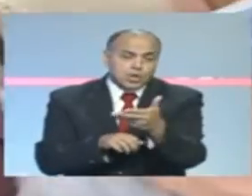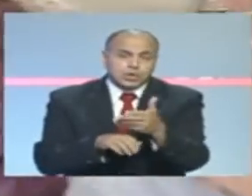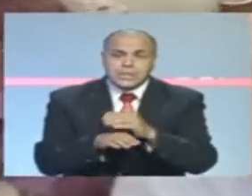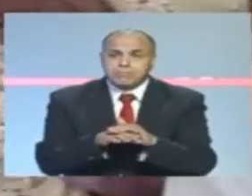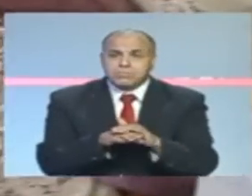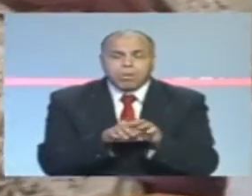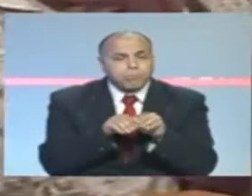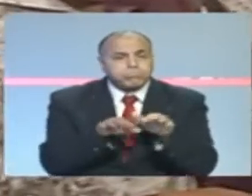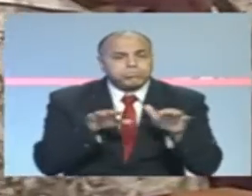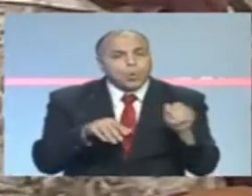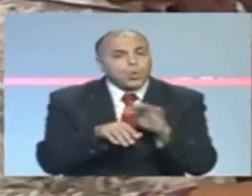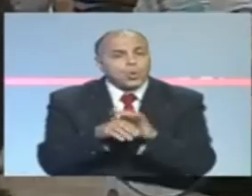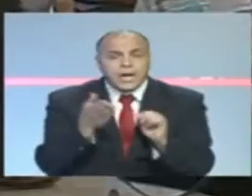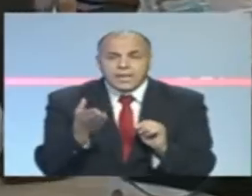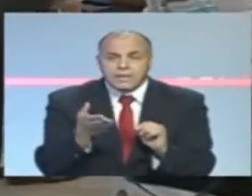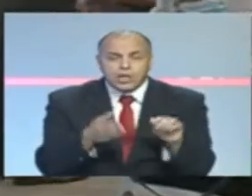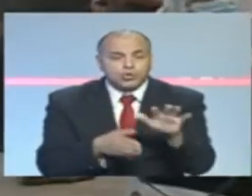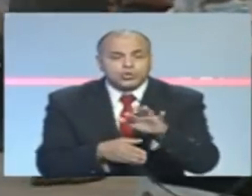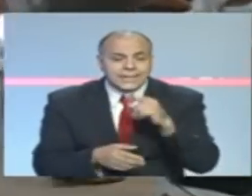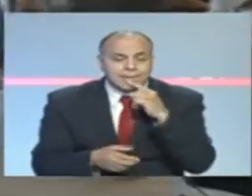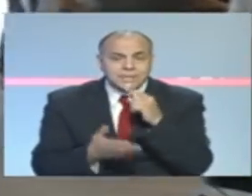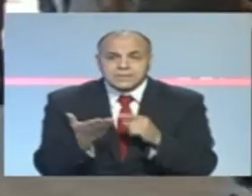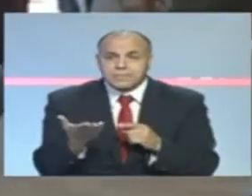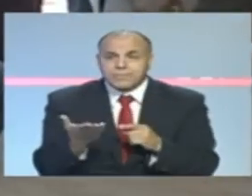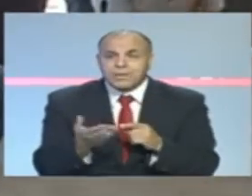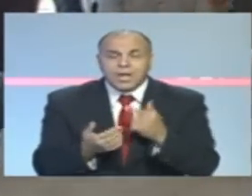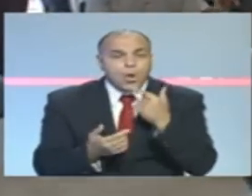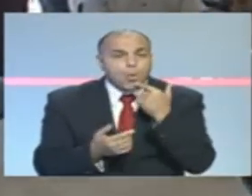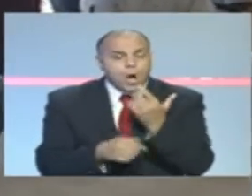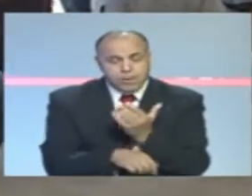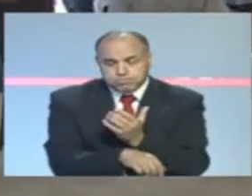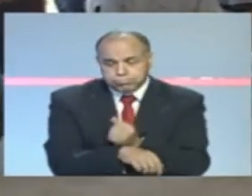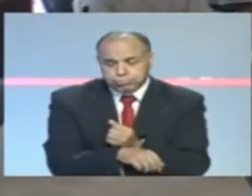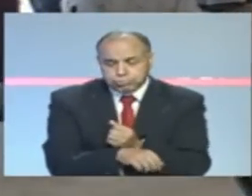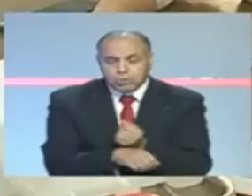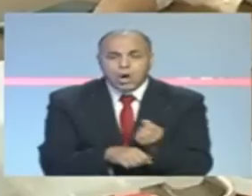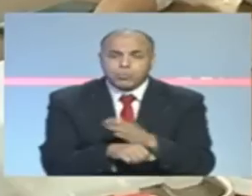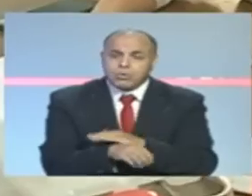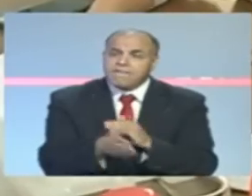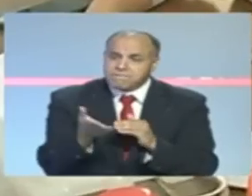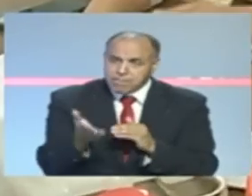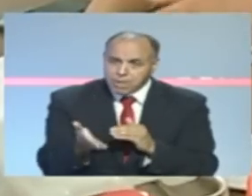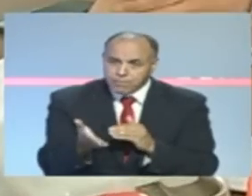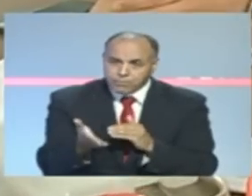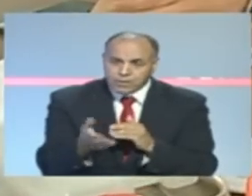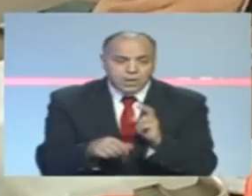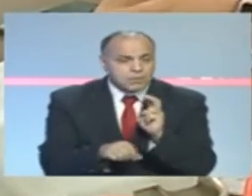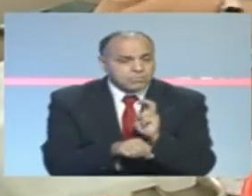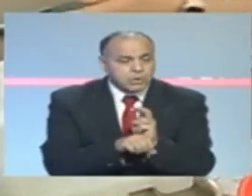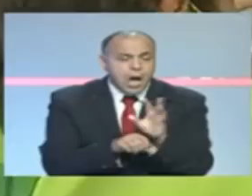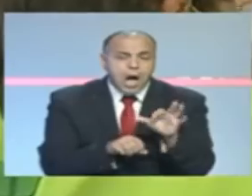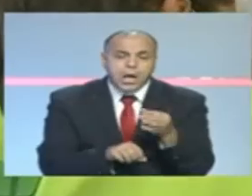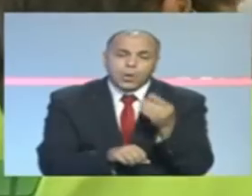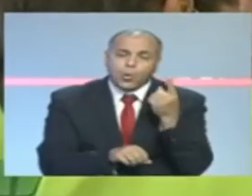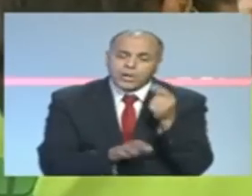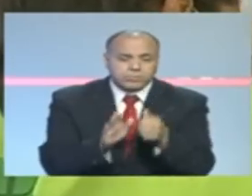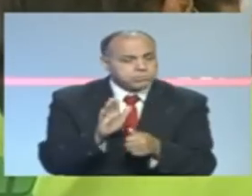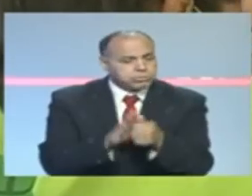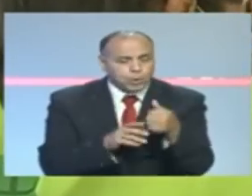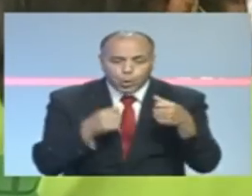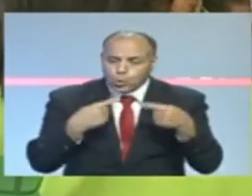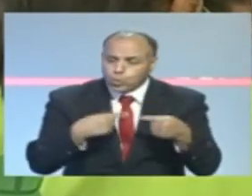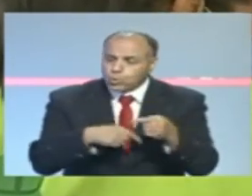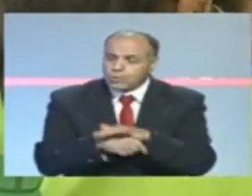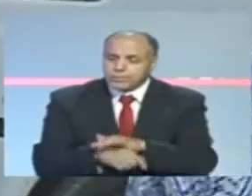وراء تفشي فيروس كرونا وتلقي تسعطاشر يبقى هو الحل للنجاح في مجابهه